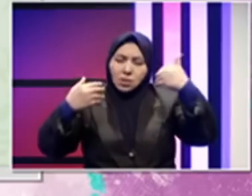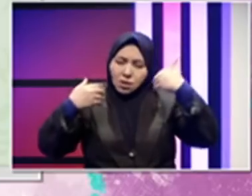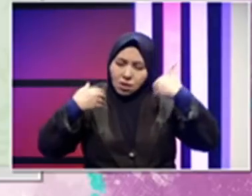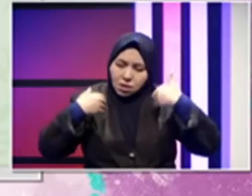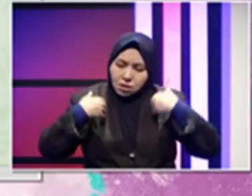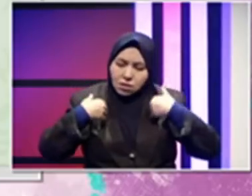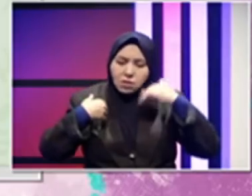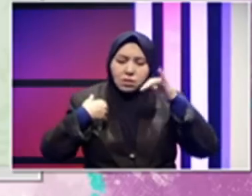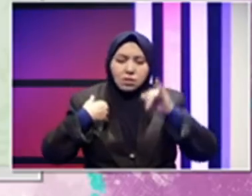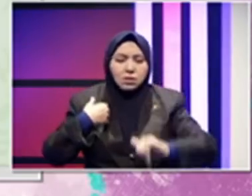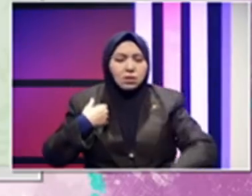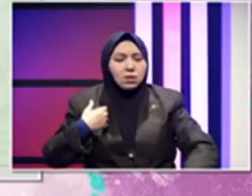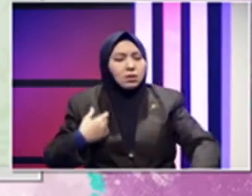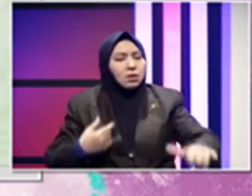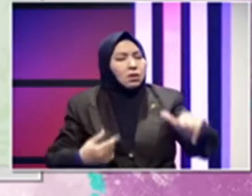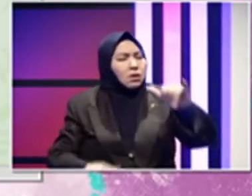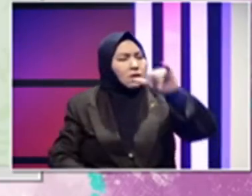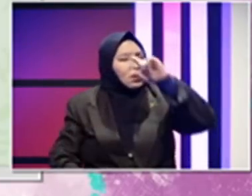بيض